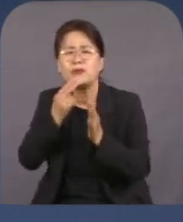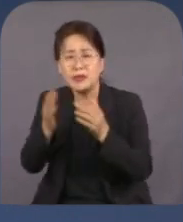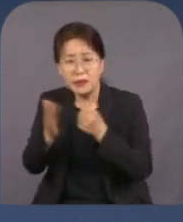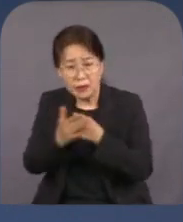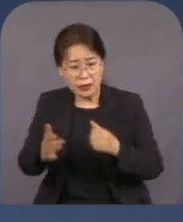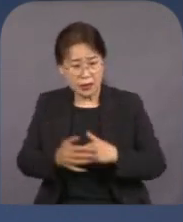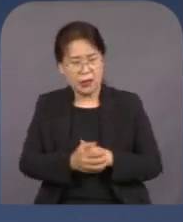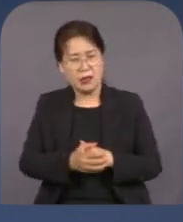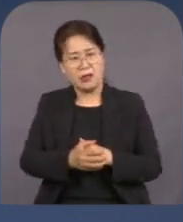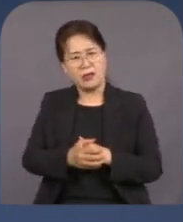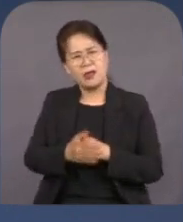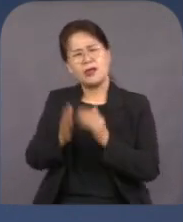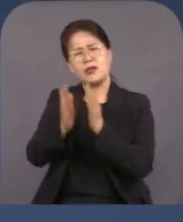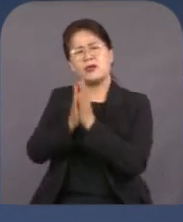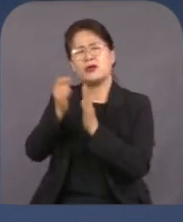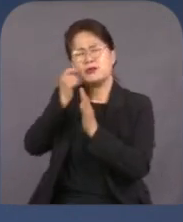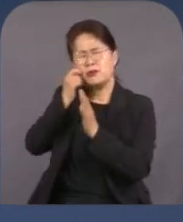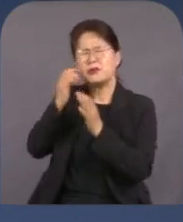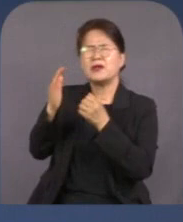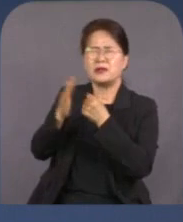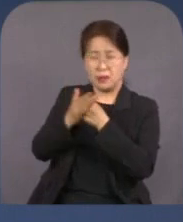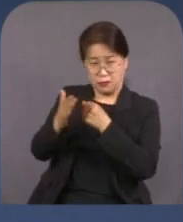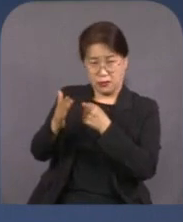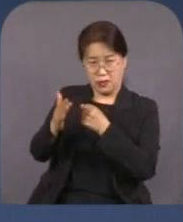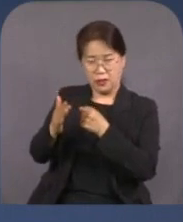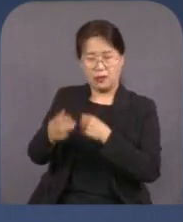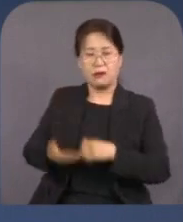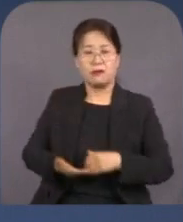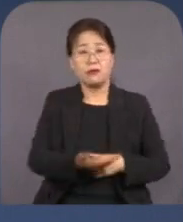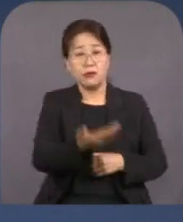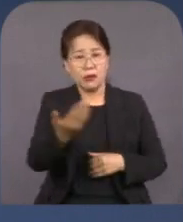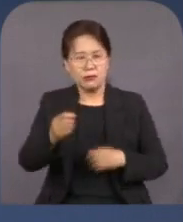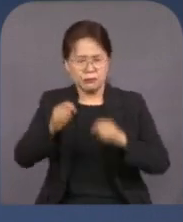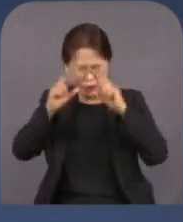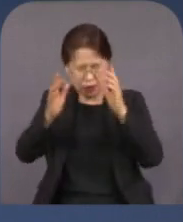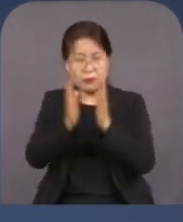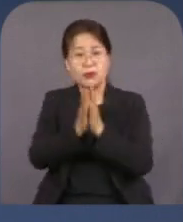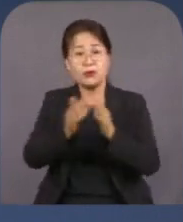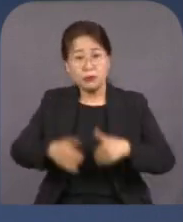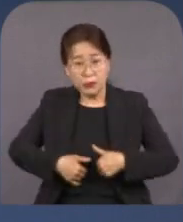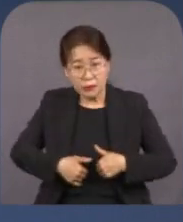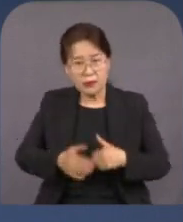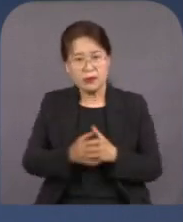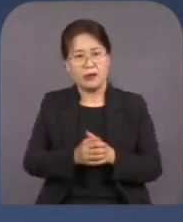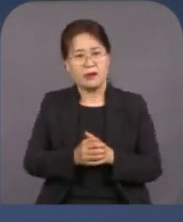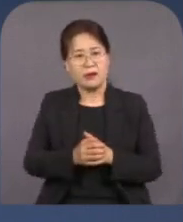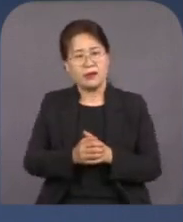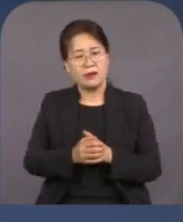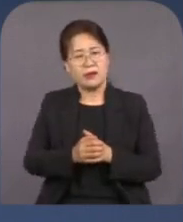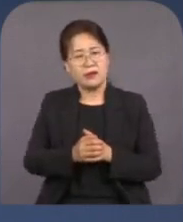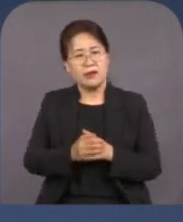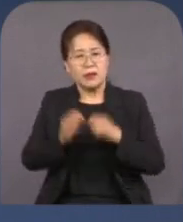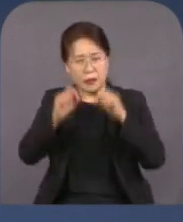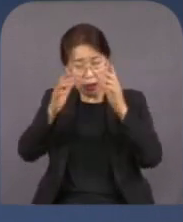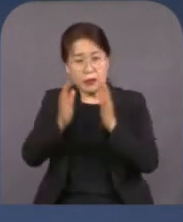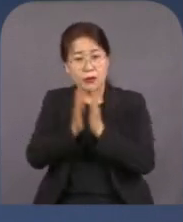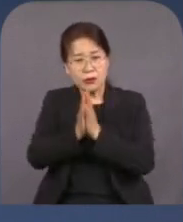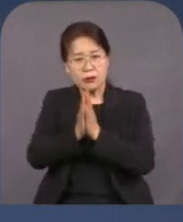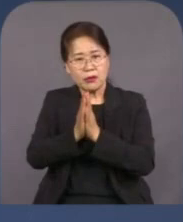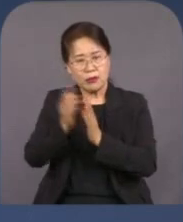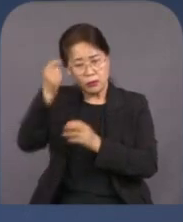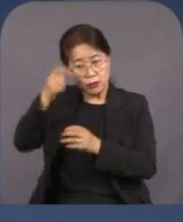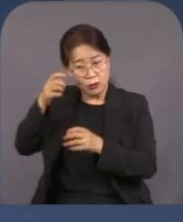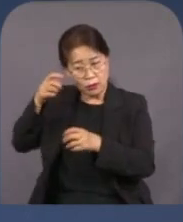기도의 현장이 없기 때문입니다 그러므로 여러분 깨어 기도해야 됩니다 기도하는 것이 영적